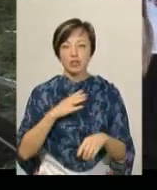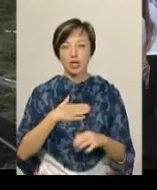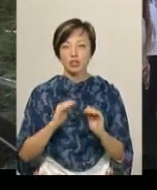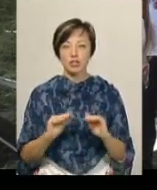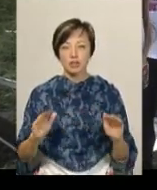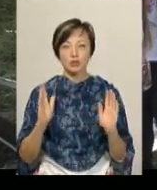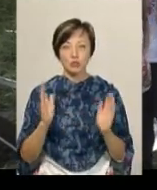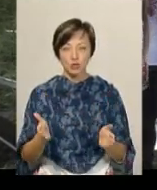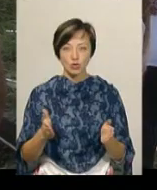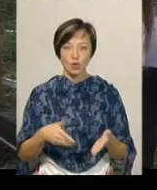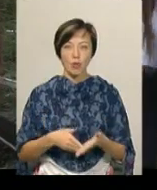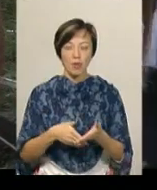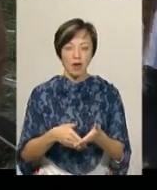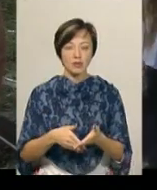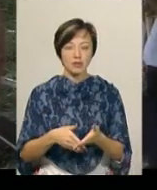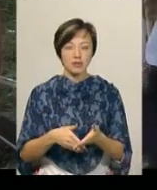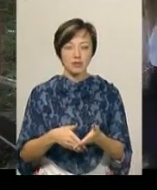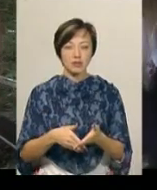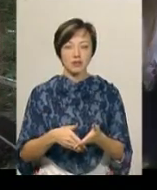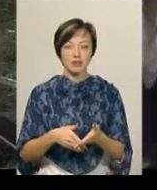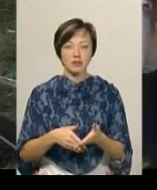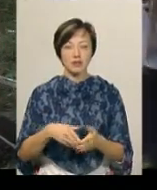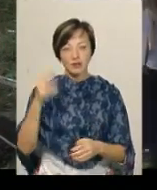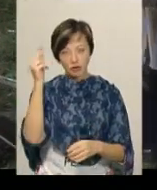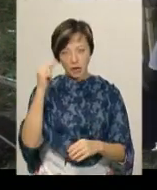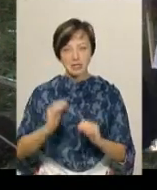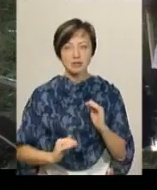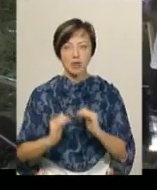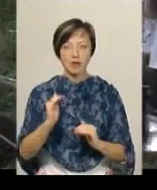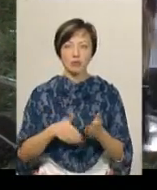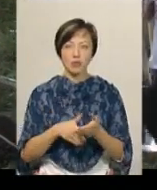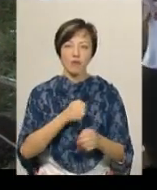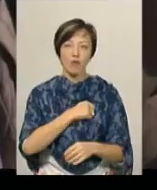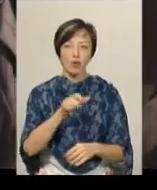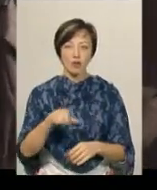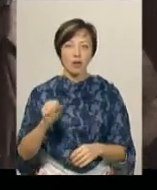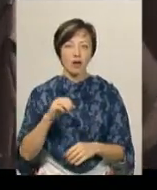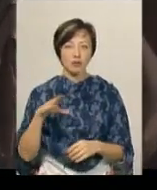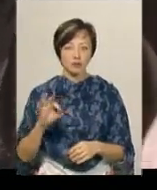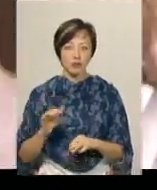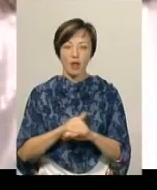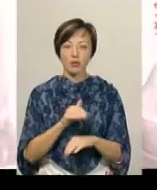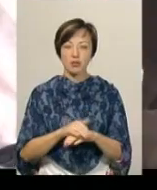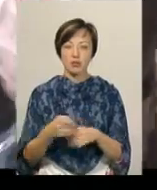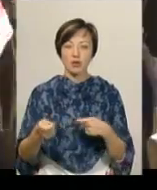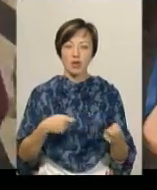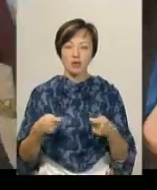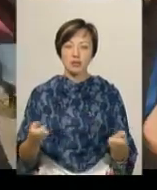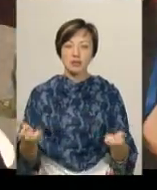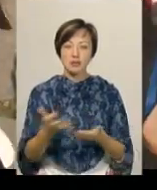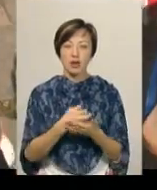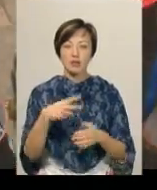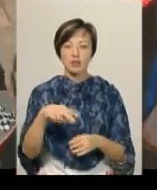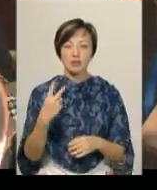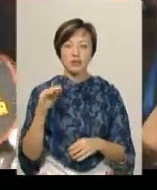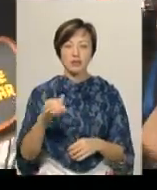діти будуть допомагати, вчаться змалечку допомагати воїнам АТО. Під час благодійного ярмарку зібрали 22